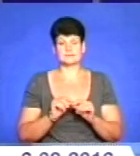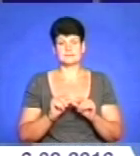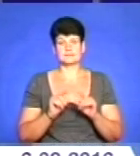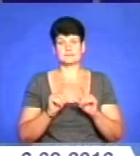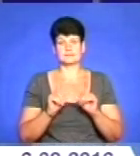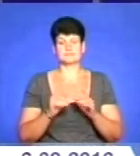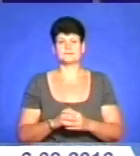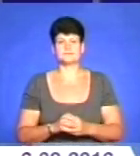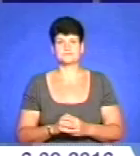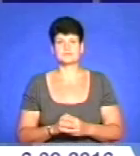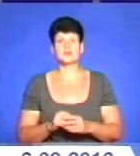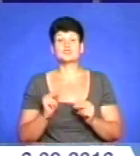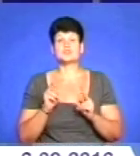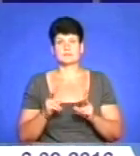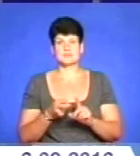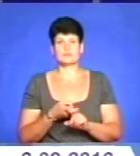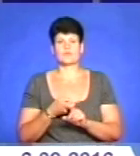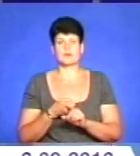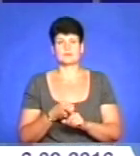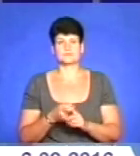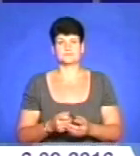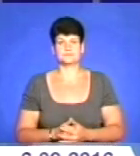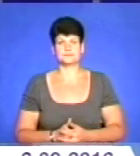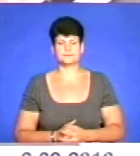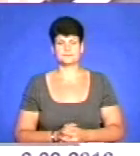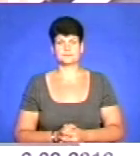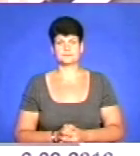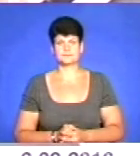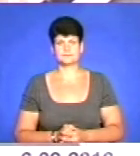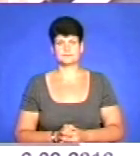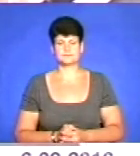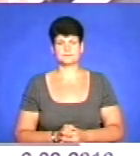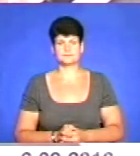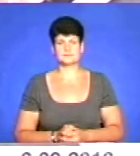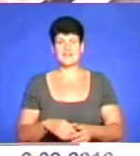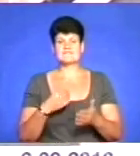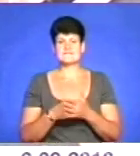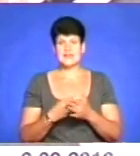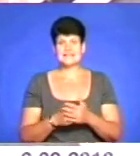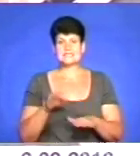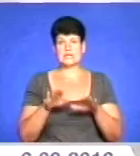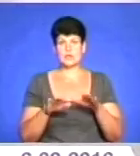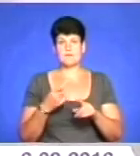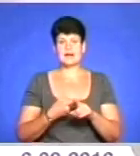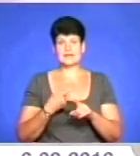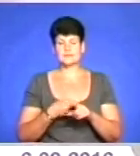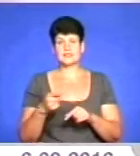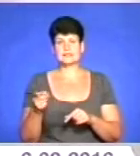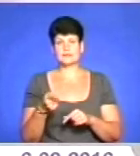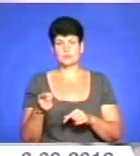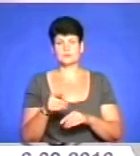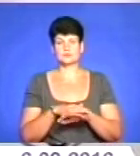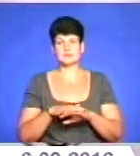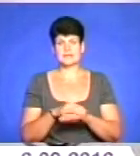на кілька гривень. З чим це пов'язано, дізнавався Михайло Пінчак. Вартість кілограма картоплі на тернопільському ринку